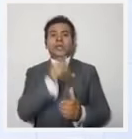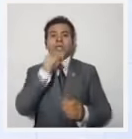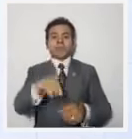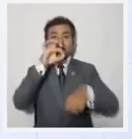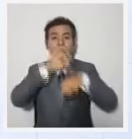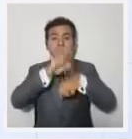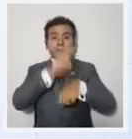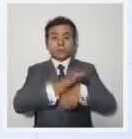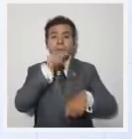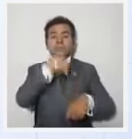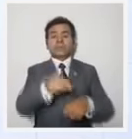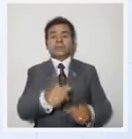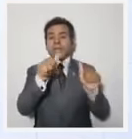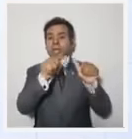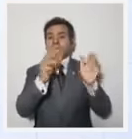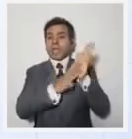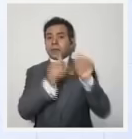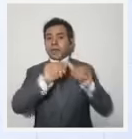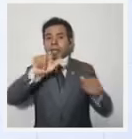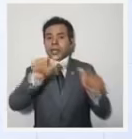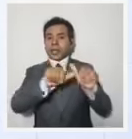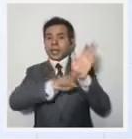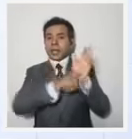অনুরোধ করা হয়েছে।